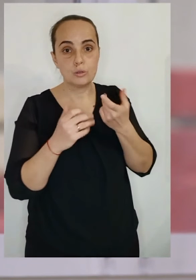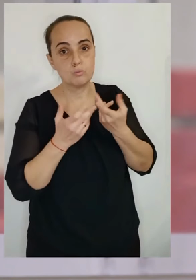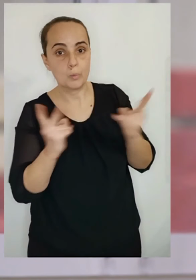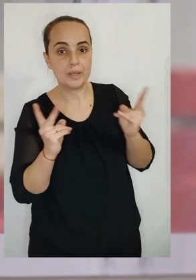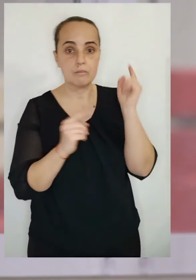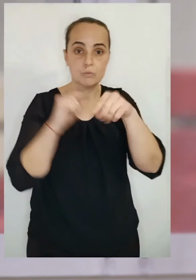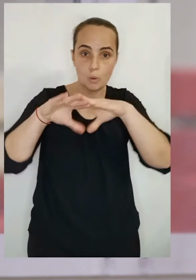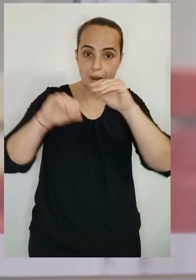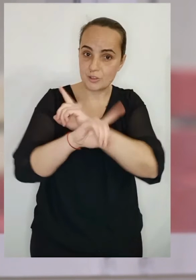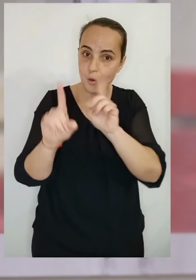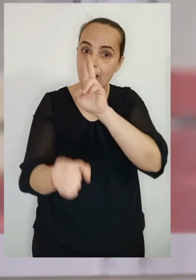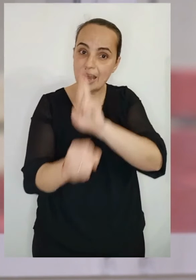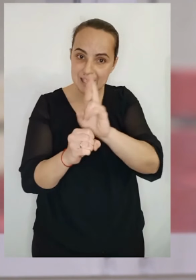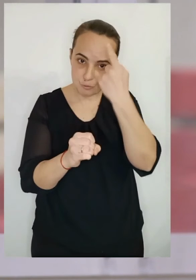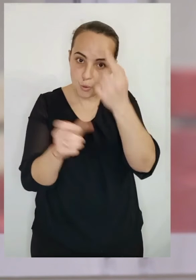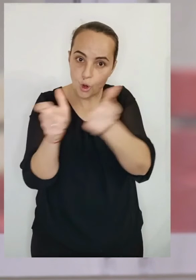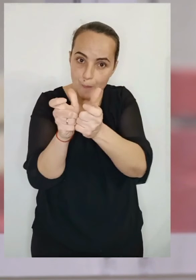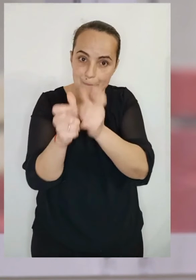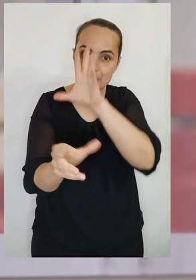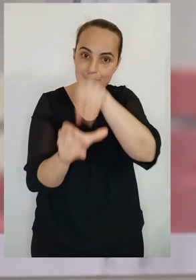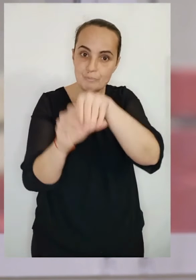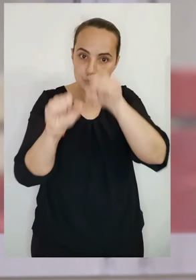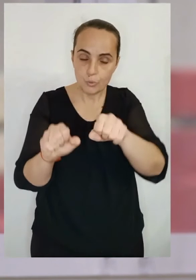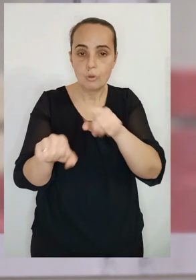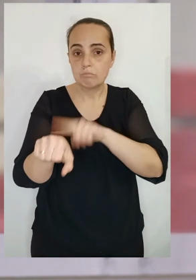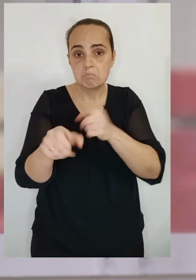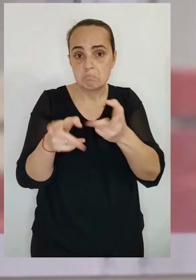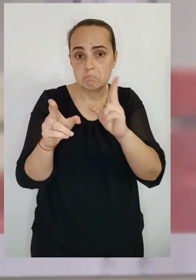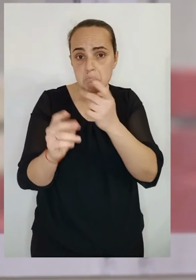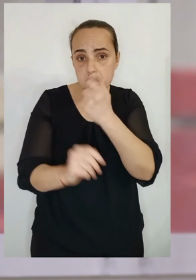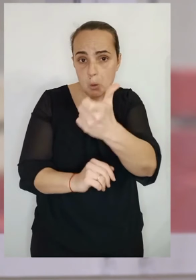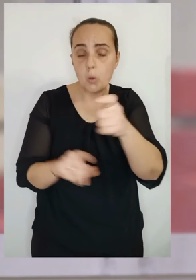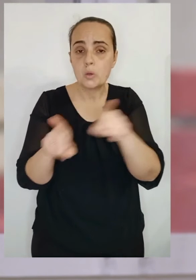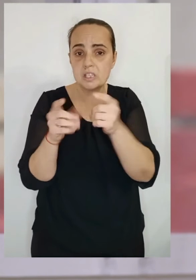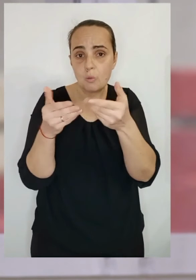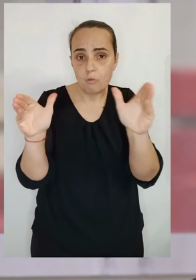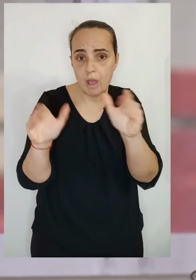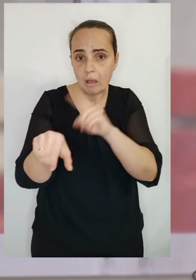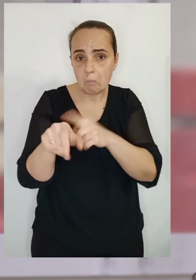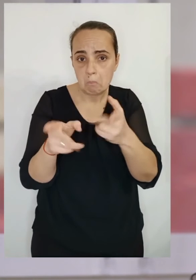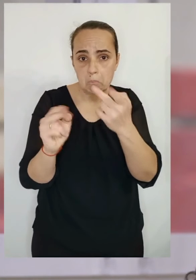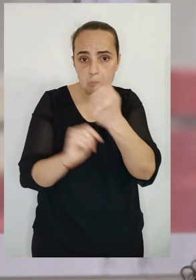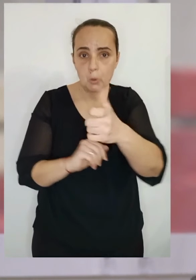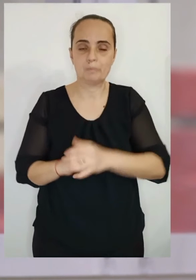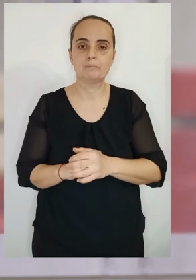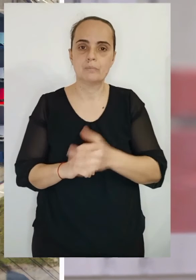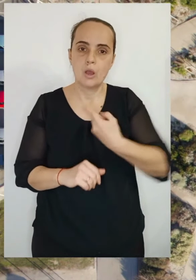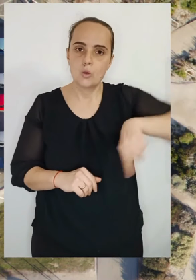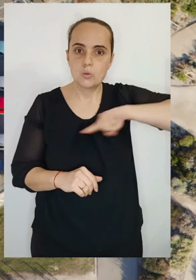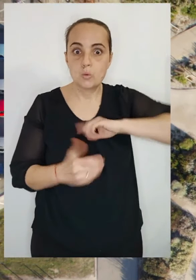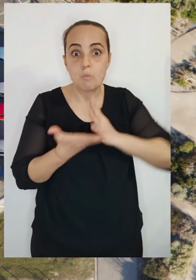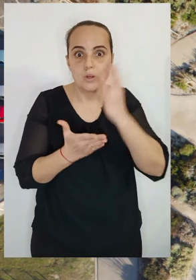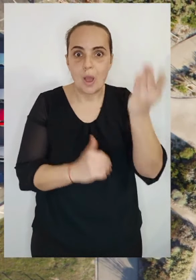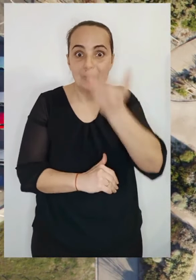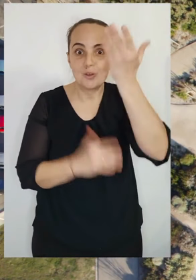C'était réservé à une pratique club et qui était mobilisé sur peu de temps en fait et ouvert sur peu de temps. Et donc on s'est lancé dans ce projet ambitieux